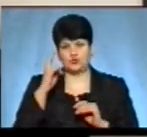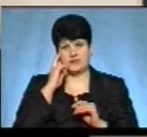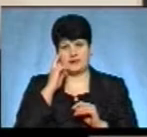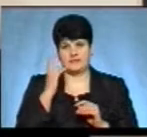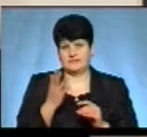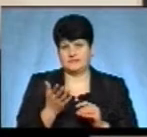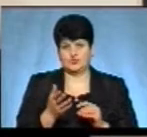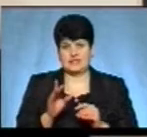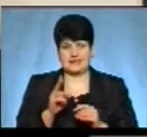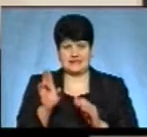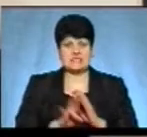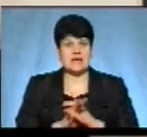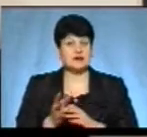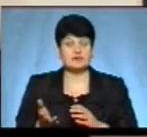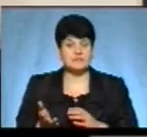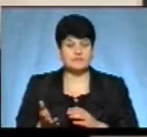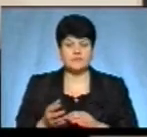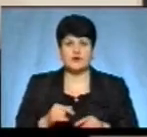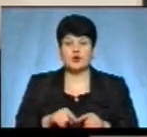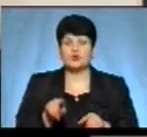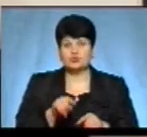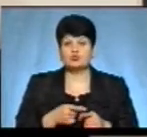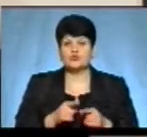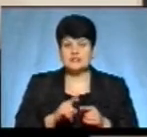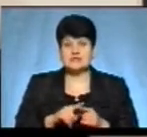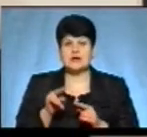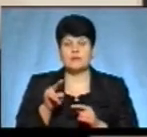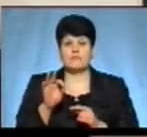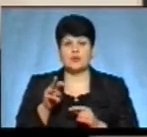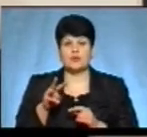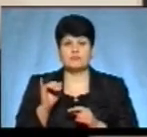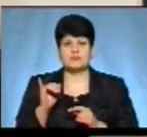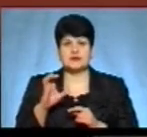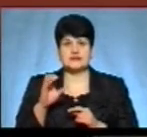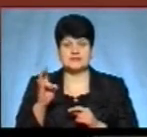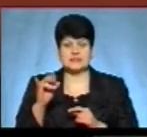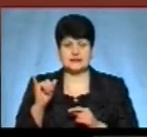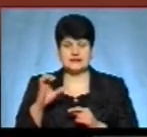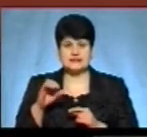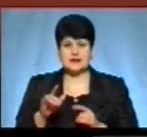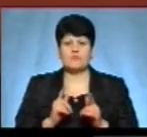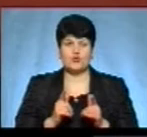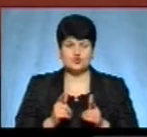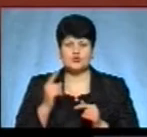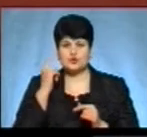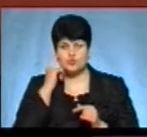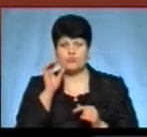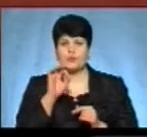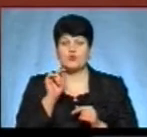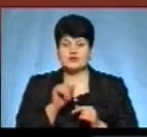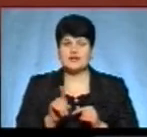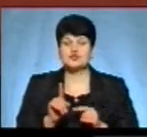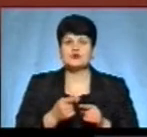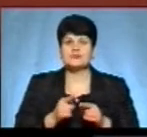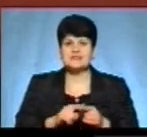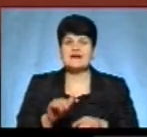Тому ця помісність для українців – це, я погоджуюся абсолютно з думкою про те, що це